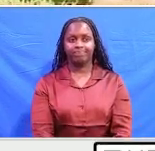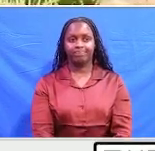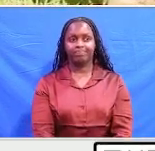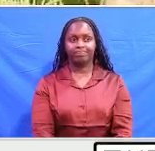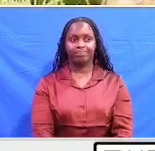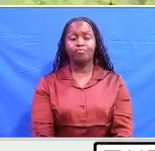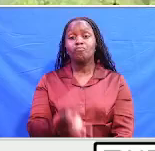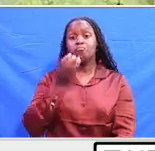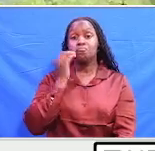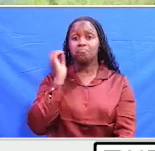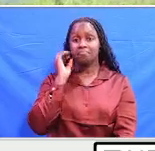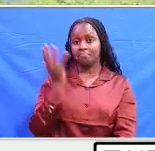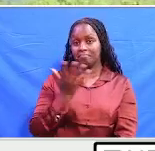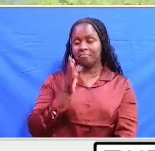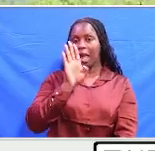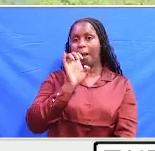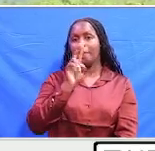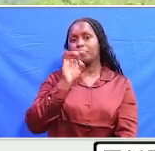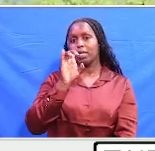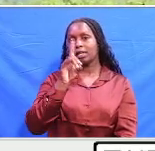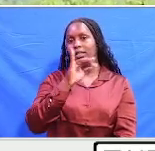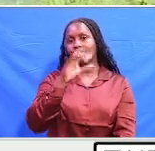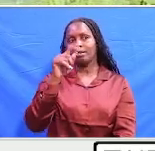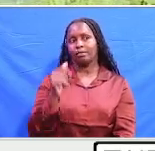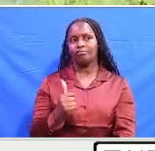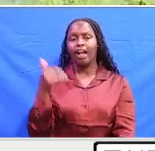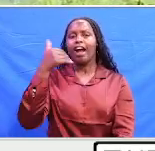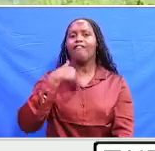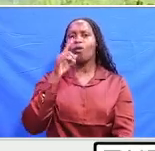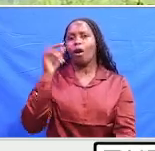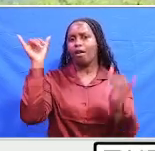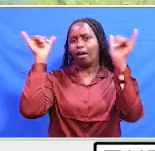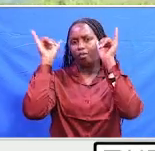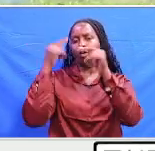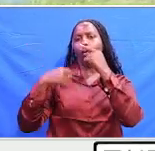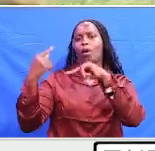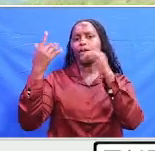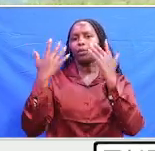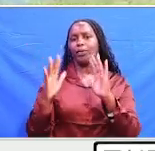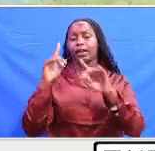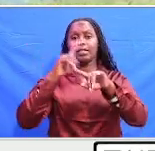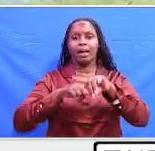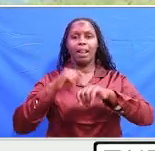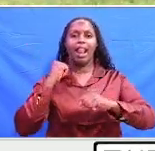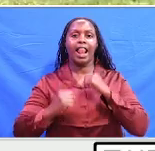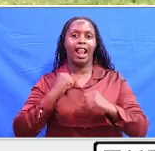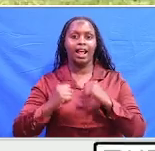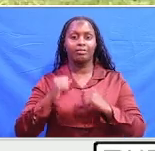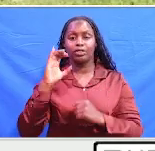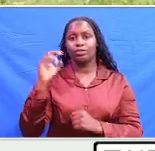Ni nyumbani kwa Benedicta Kosgei, na hapa analisha ng'ombe aliyoshinda katika mbio za nyika za The Great Chepsaite